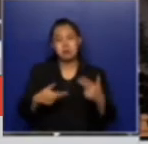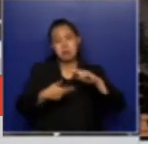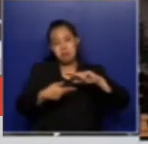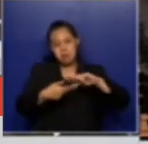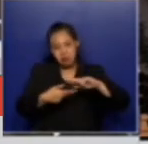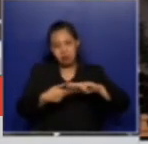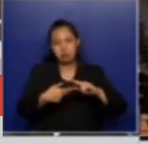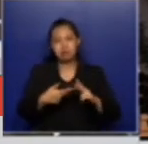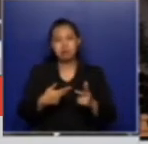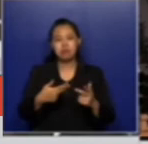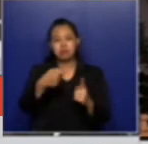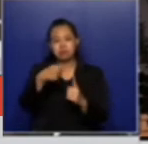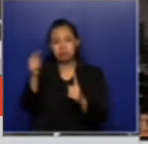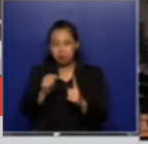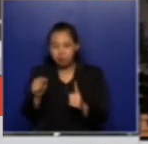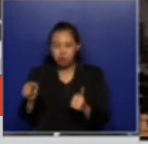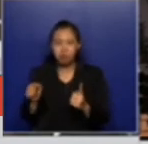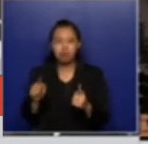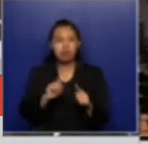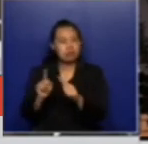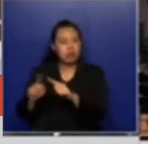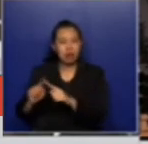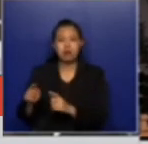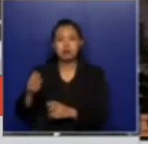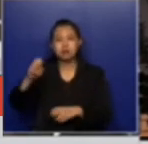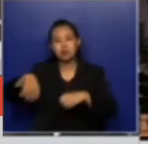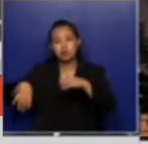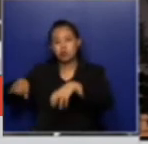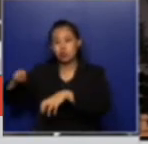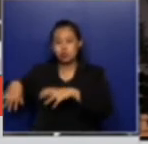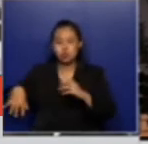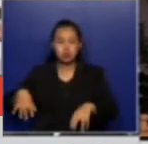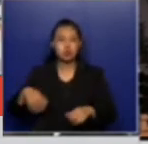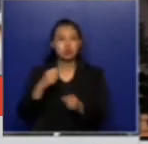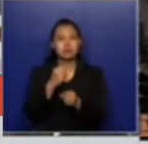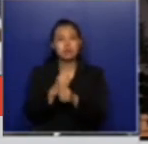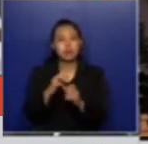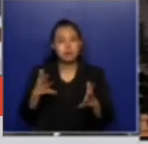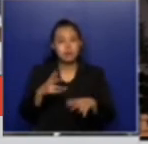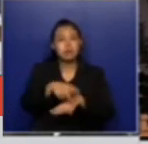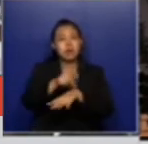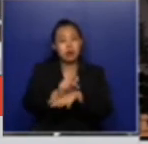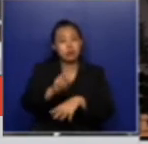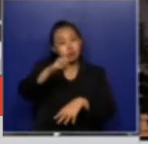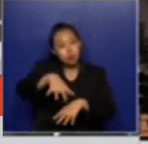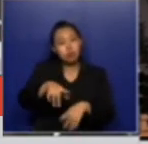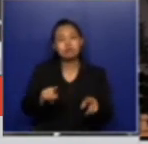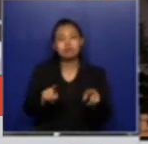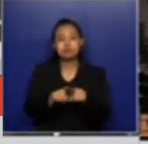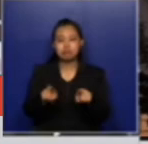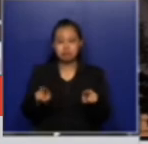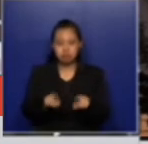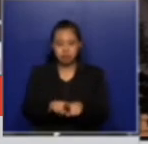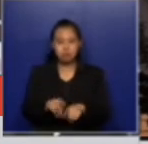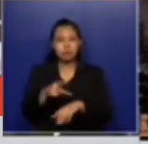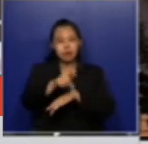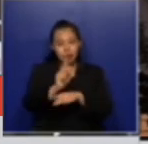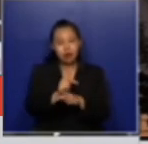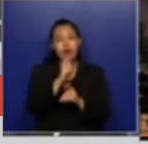ไกลเลยตกกันหมดครับประธานก็ตก ฉะนั้นท่านประธานที่เคารพ